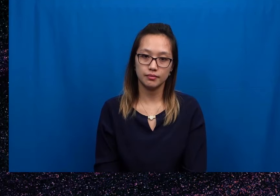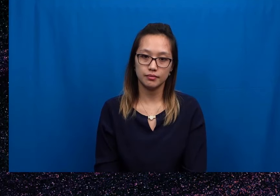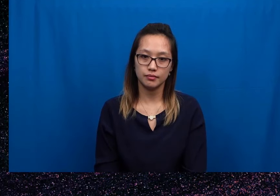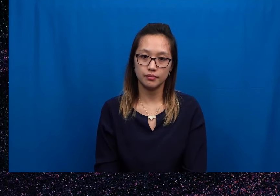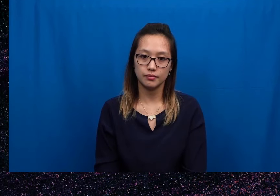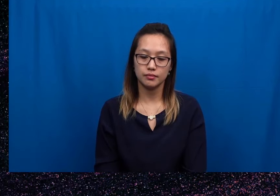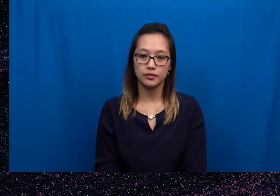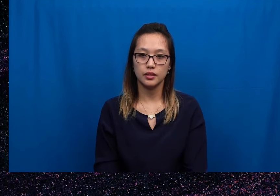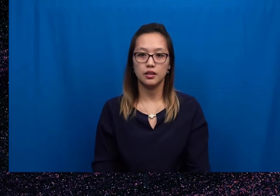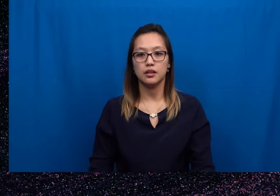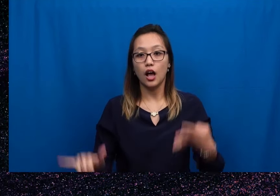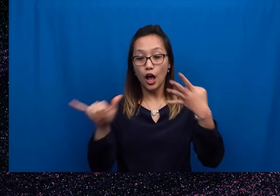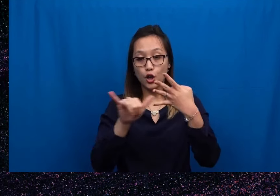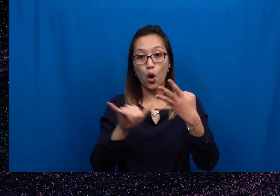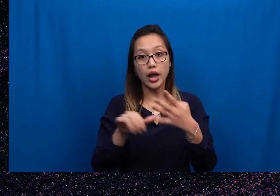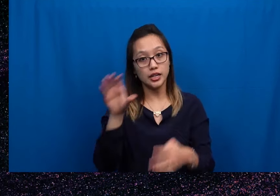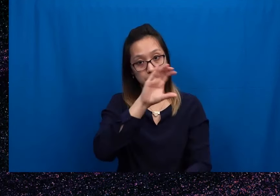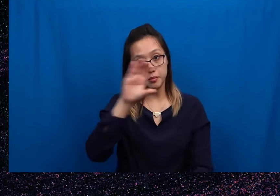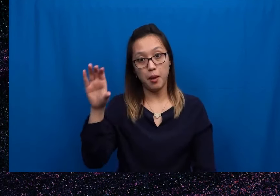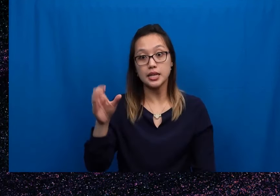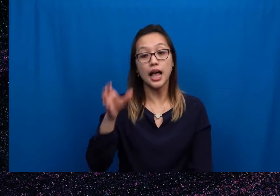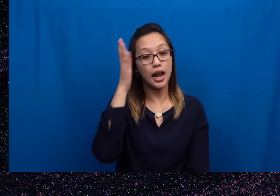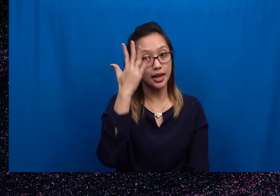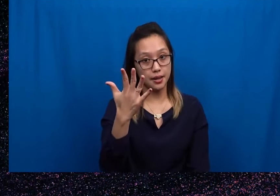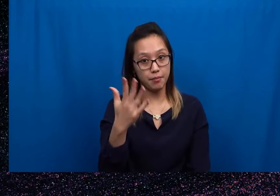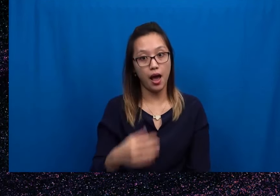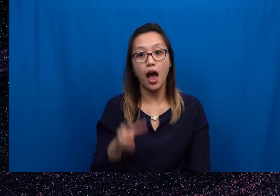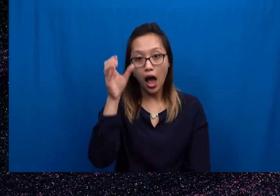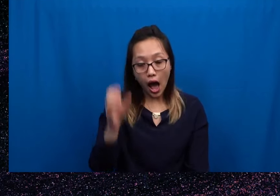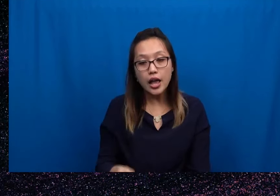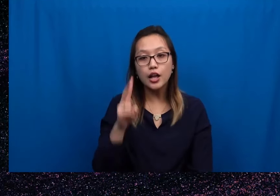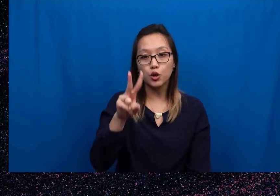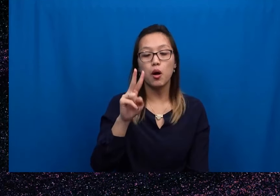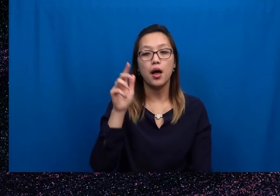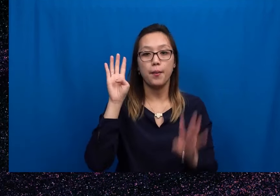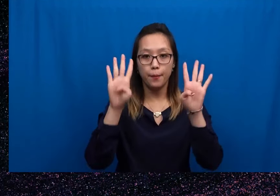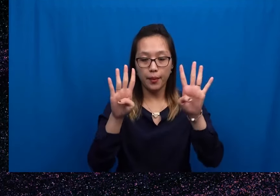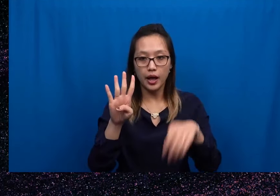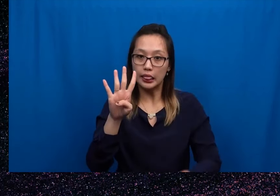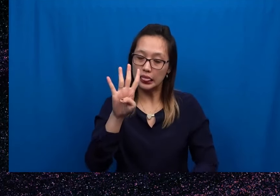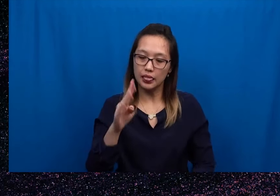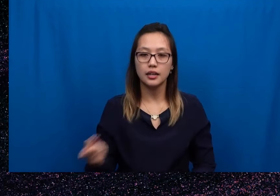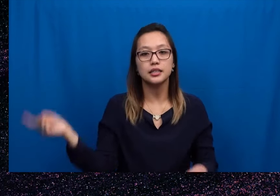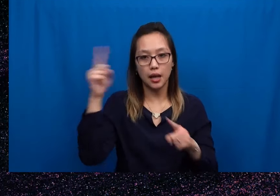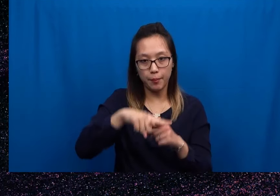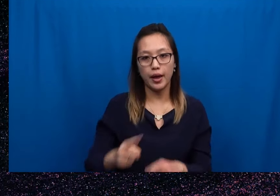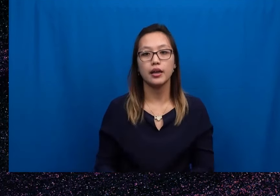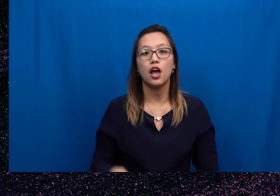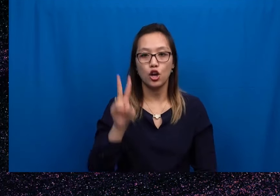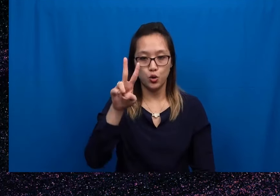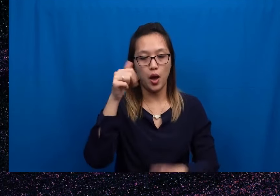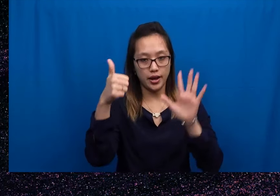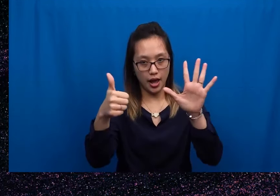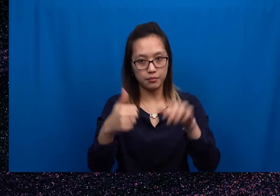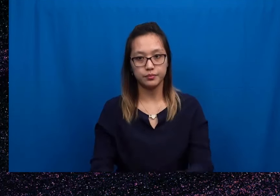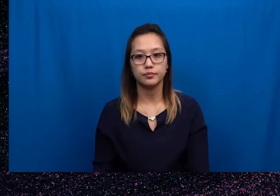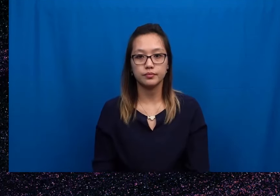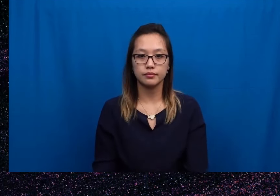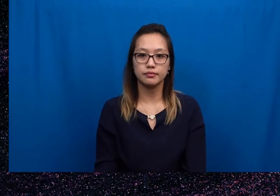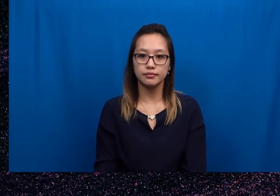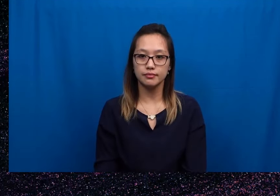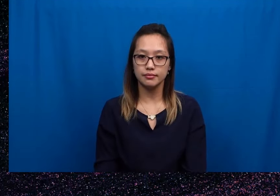Yohanes pasal 5 ayat yang ke-24 sampai ayat yang ke-26 berkata seperti ini. Aku berkata